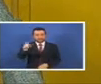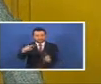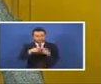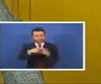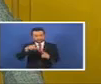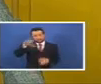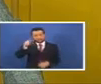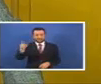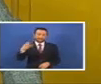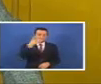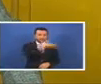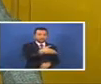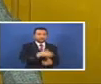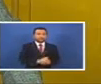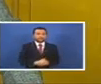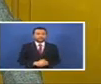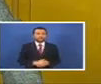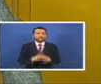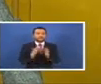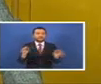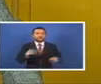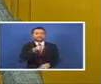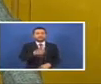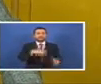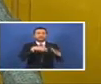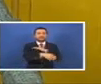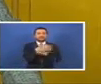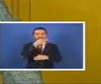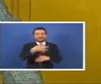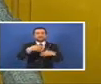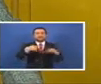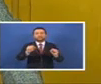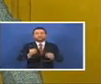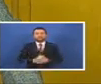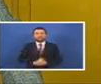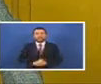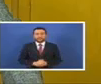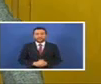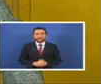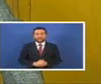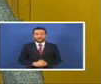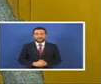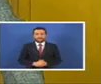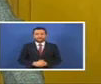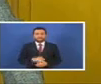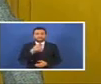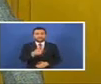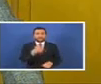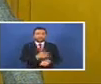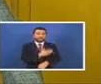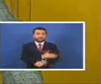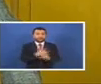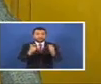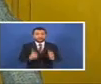örgütlerinin temsilcileri gidiyor. Hiç kimsenin geçişine izin verilmiyor. Bu